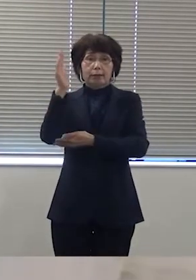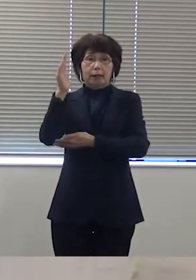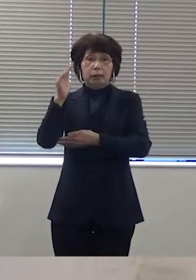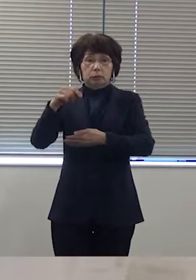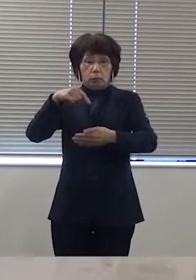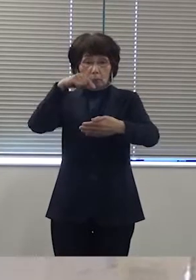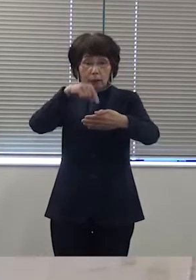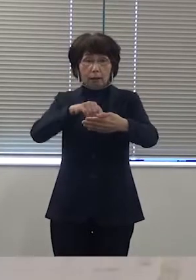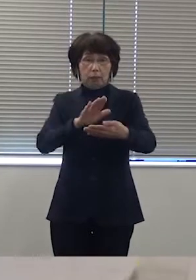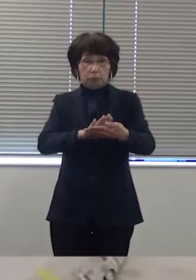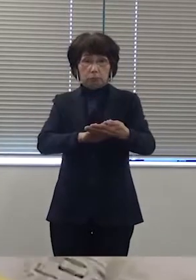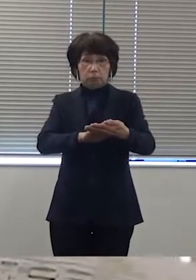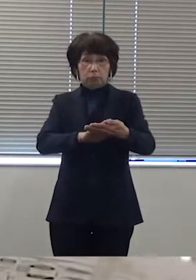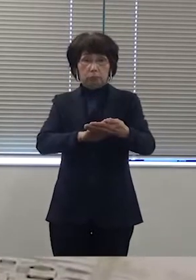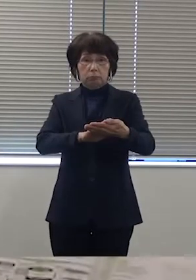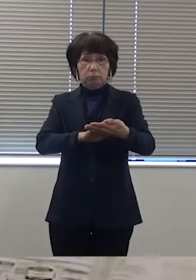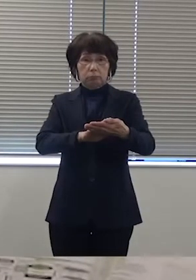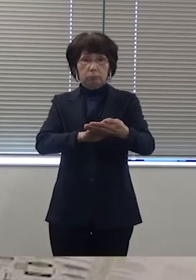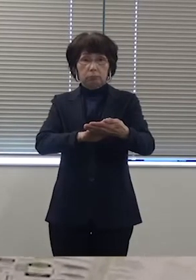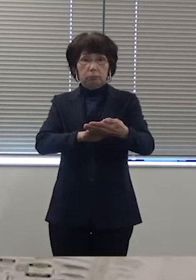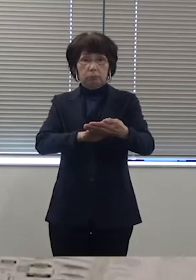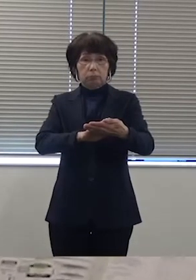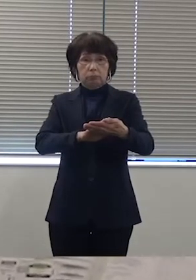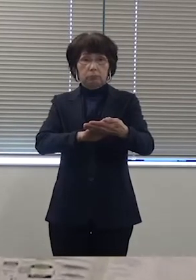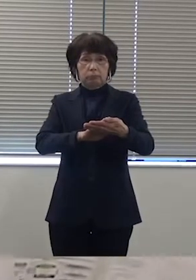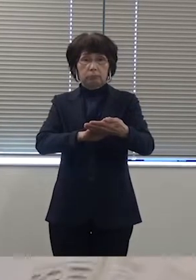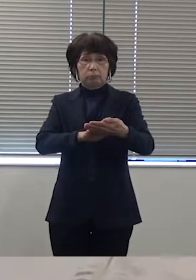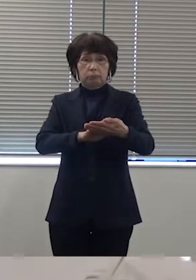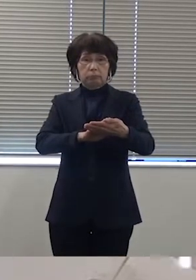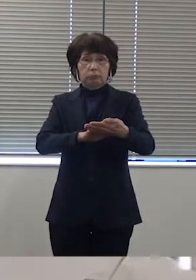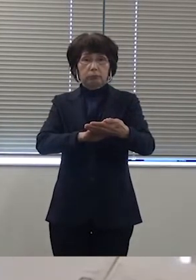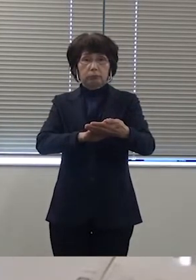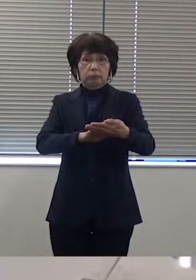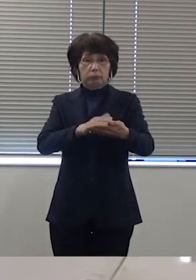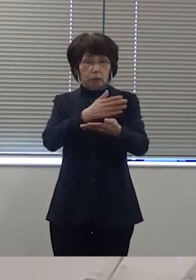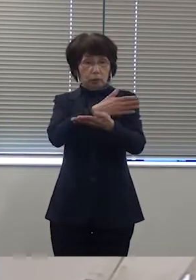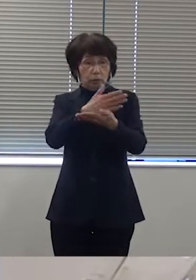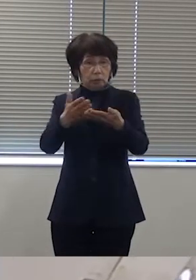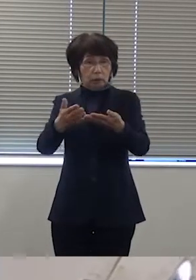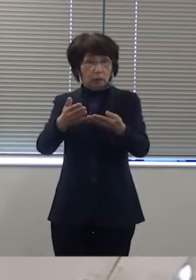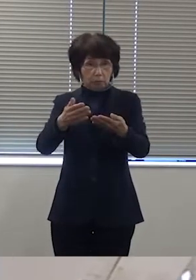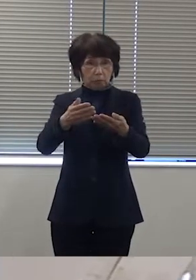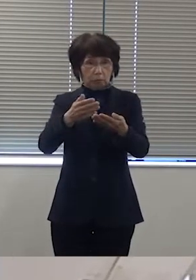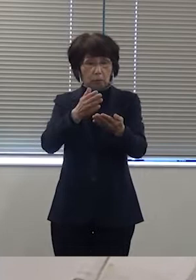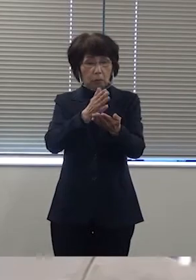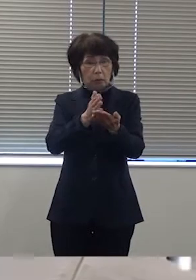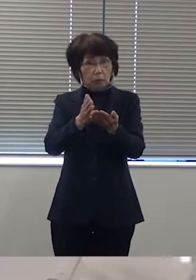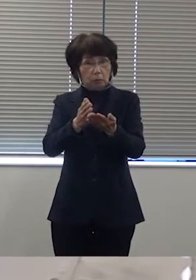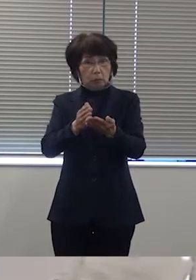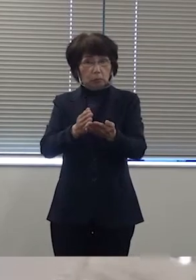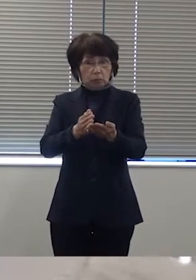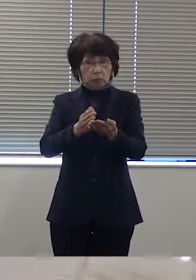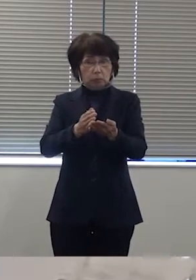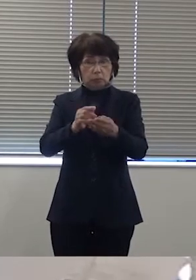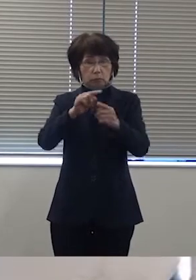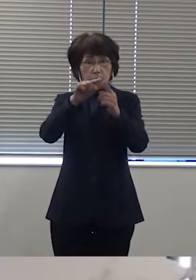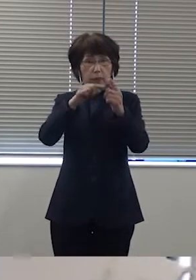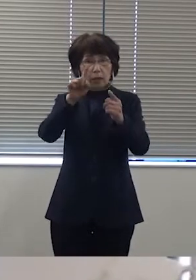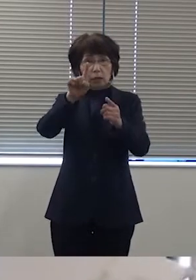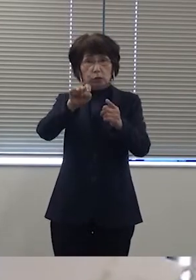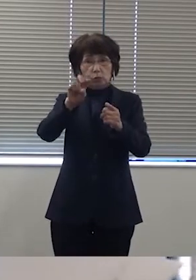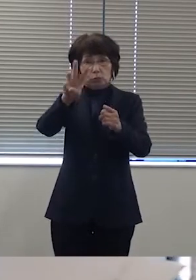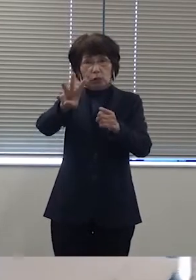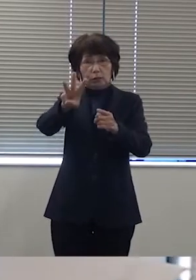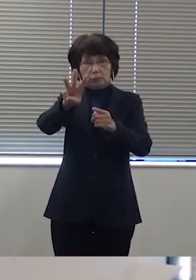一回すいません、重点施策の方で、全てのメニューを13ページにちょっとまとめてみました